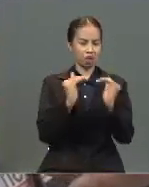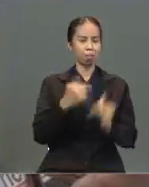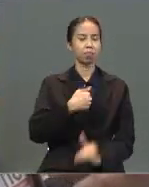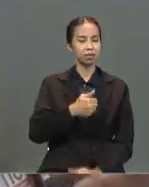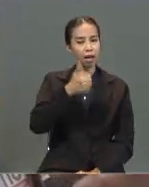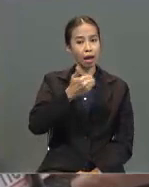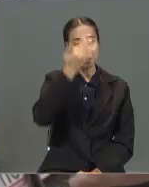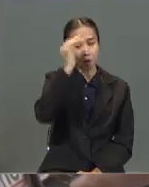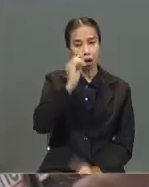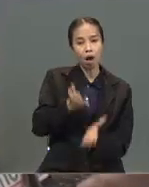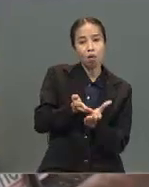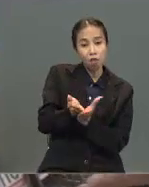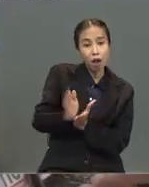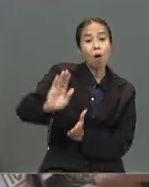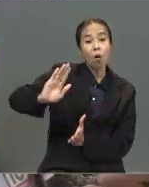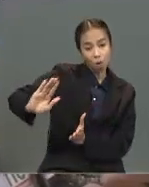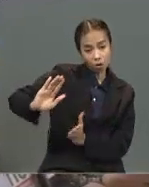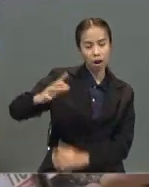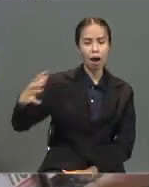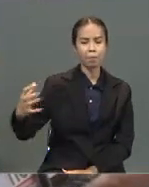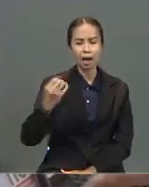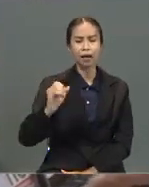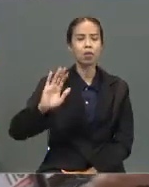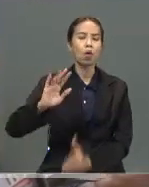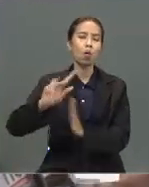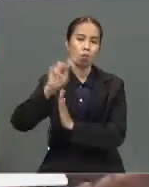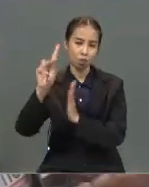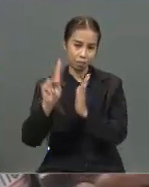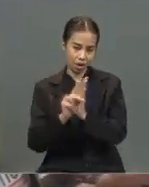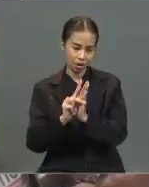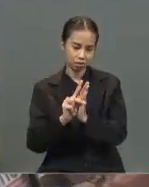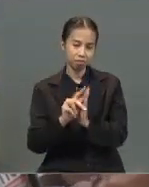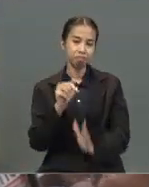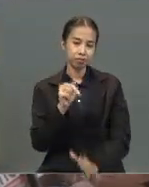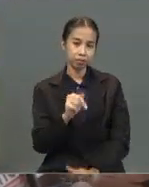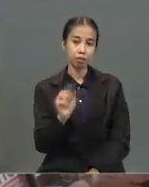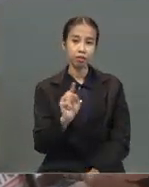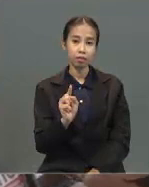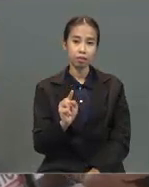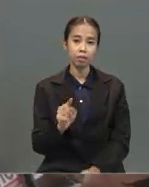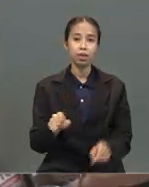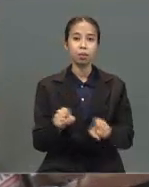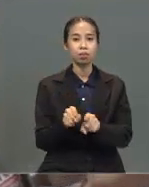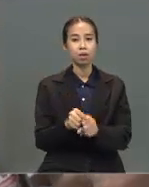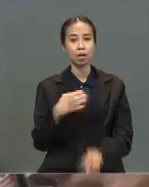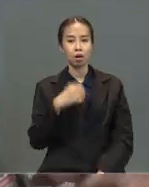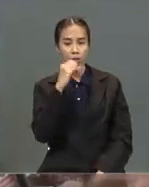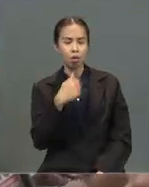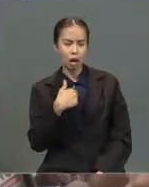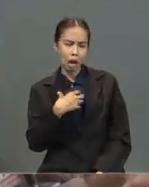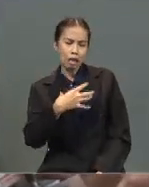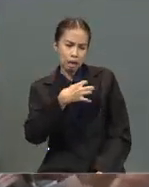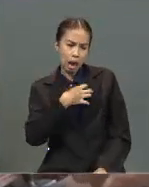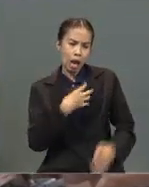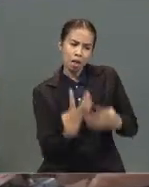บริหารเองเนี่ยได้ใช้อำนาจของกฎหมายเนี่ยเข้ามาแทรกแซงกระบวนการยุติธรรมก็คือแต่มาขอให้ขังพวกเรา